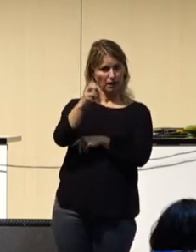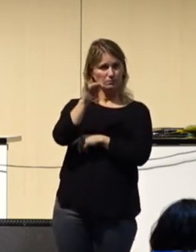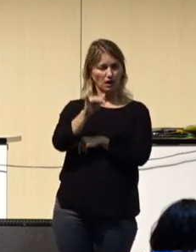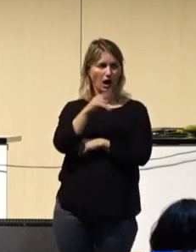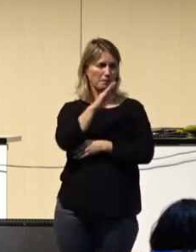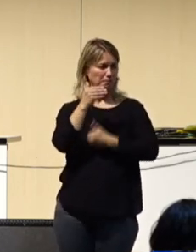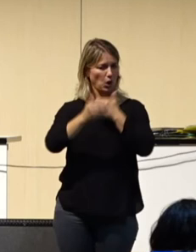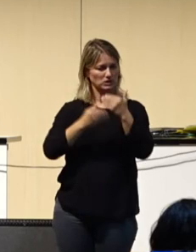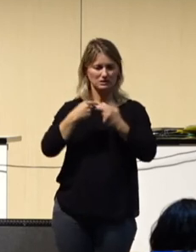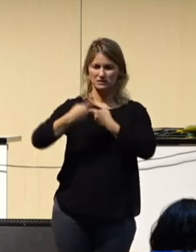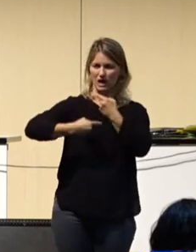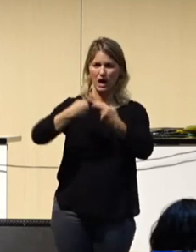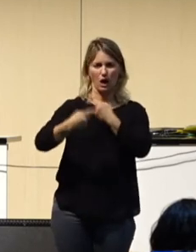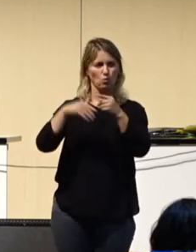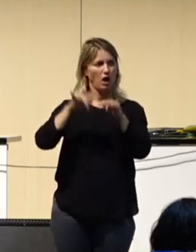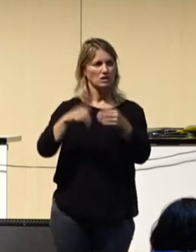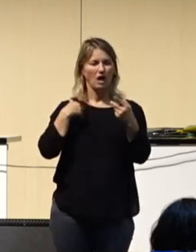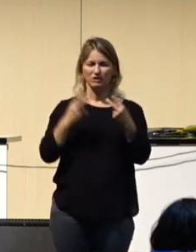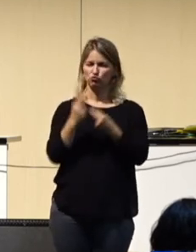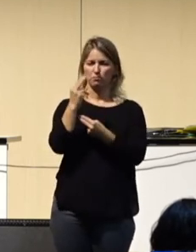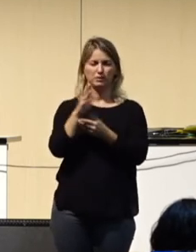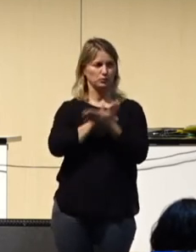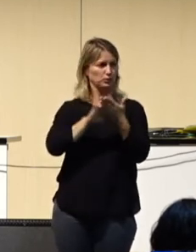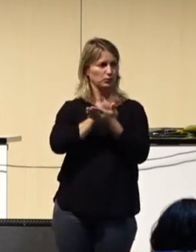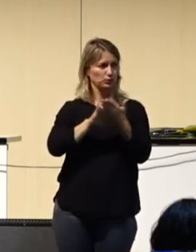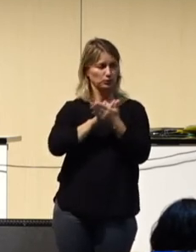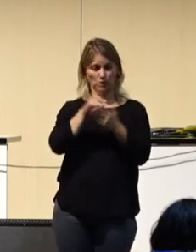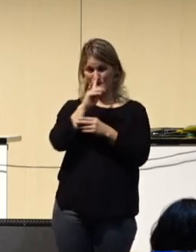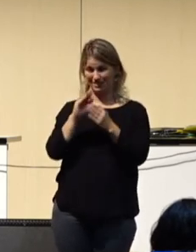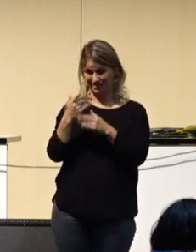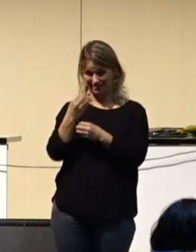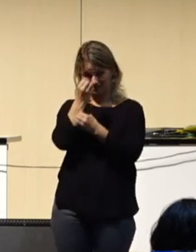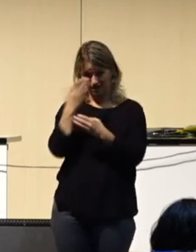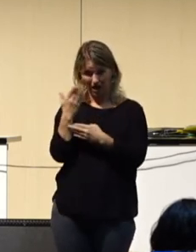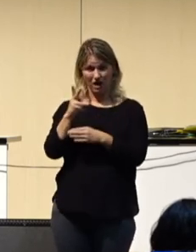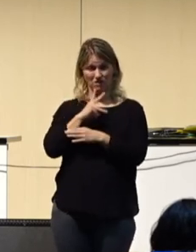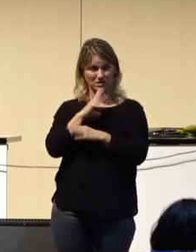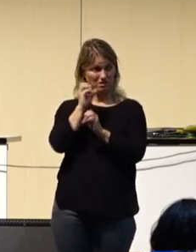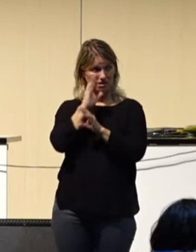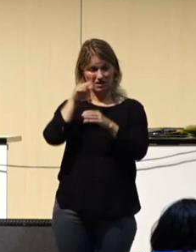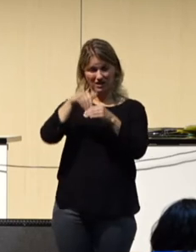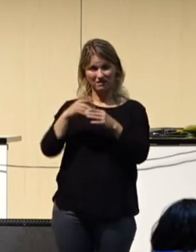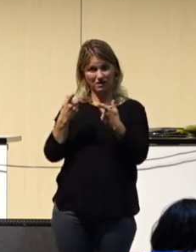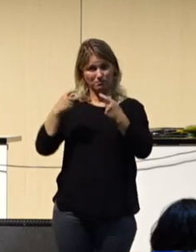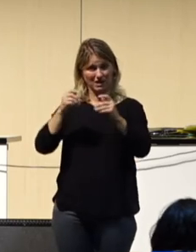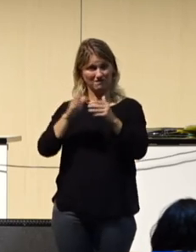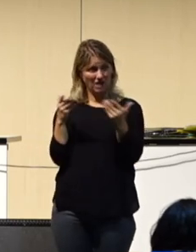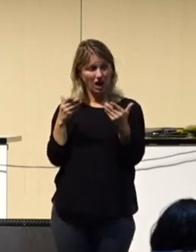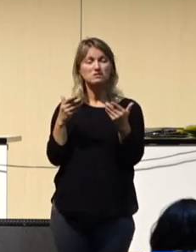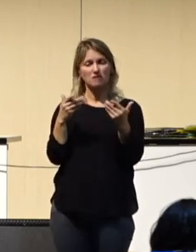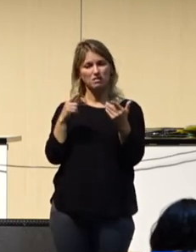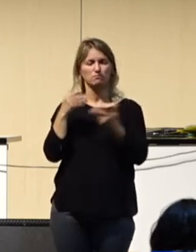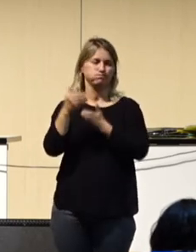Prozess und der würde dann an der Stelle gegebenenfalls auch greifen, wenn man sich darüber im Klaren ist, wie die